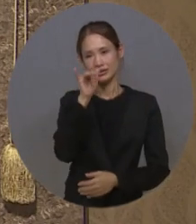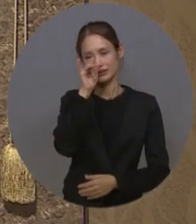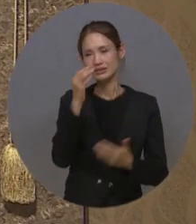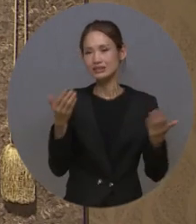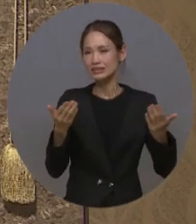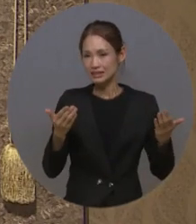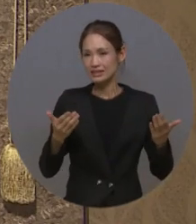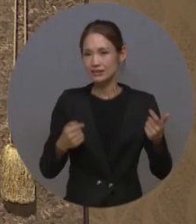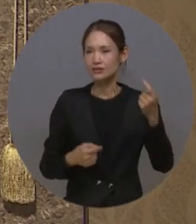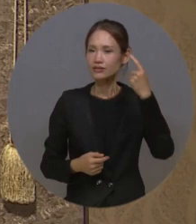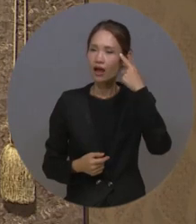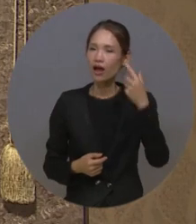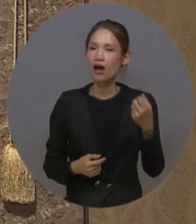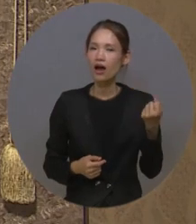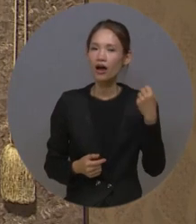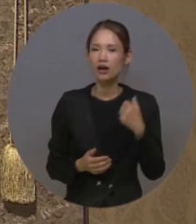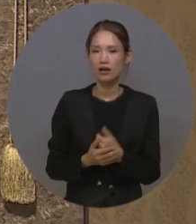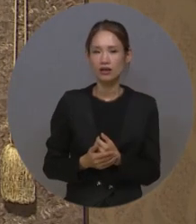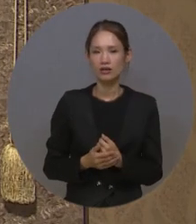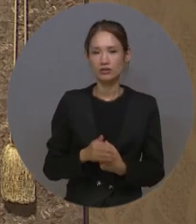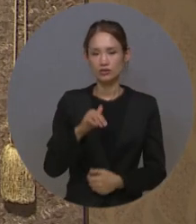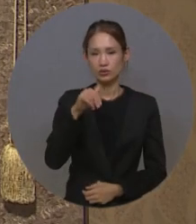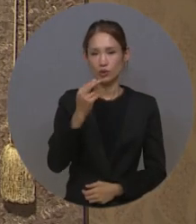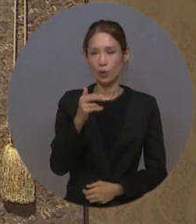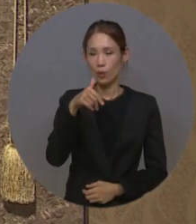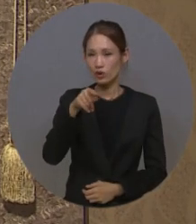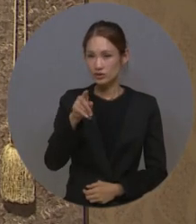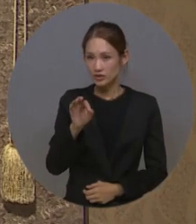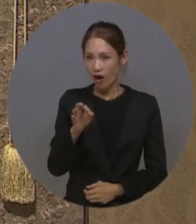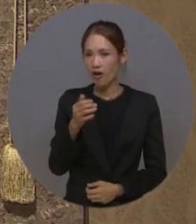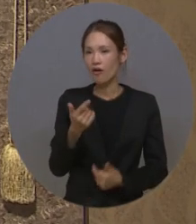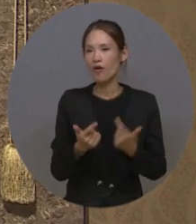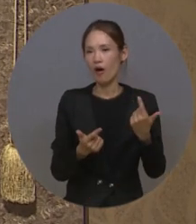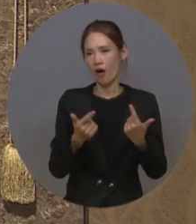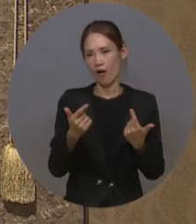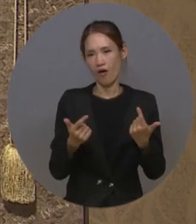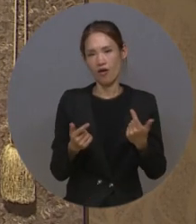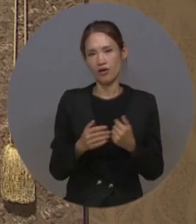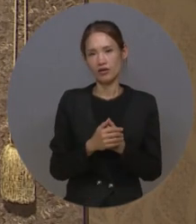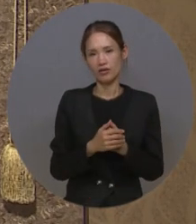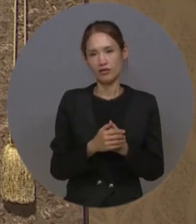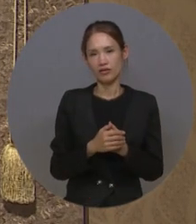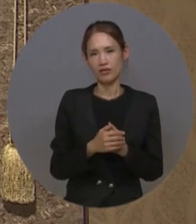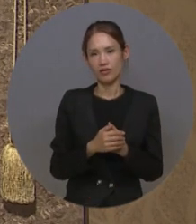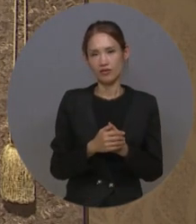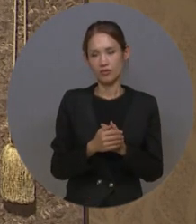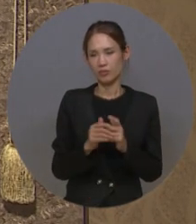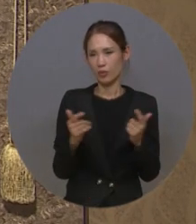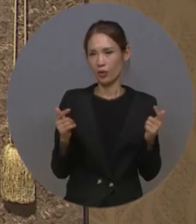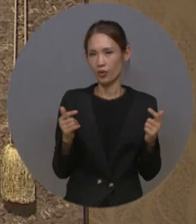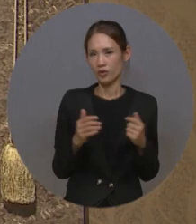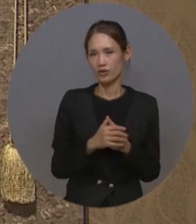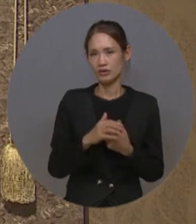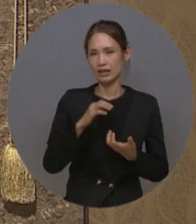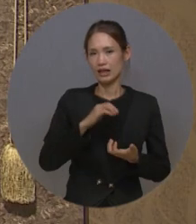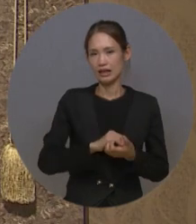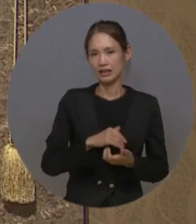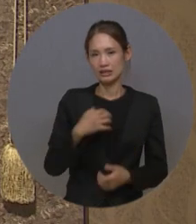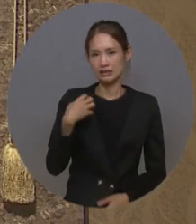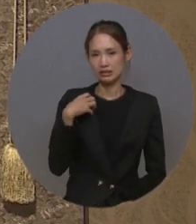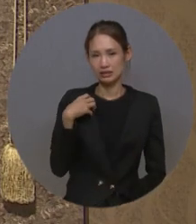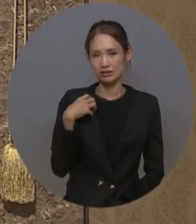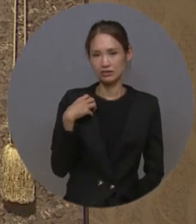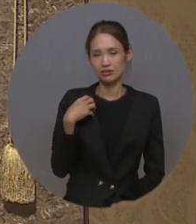있겠다라고 생각이 들었고 또 이제 교정이라는 거에 대한 사실 한계 또는 네. 어떤 제